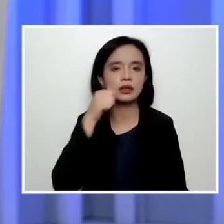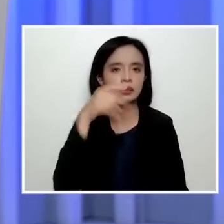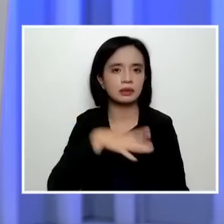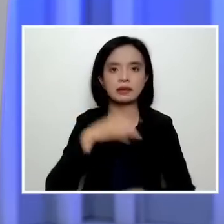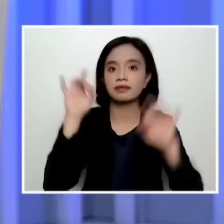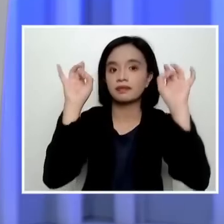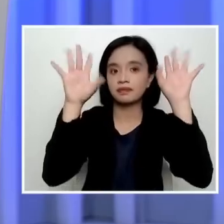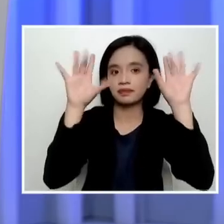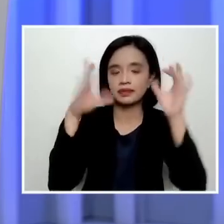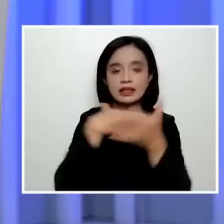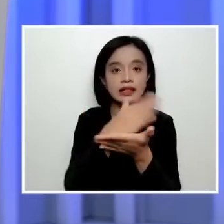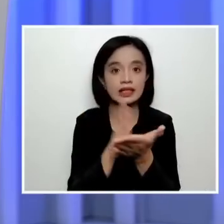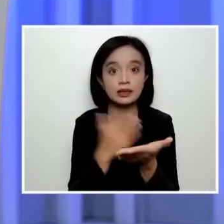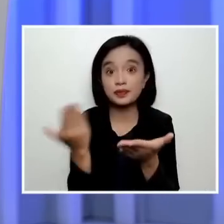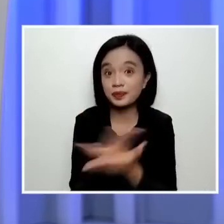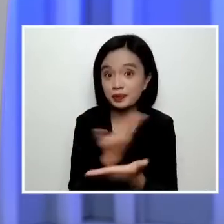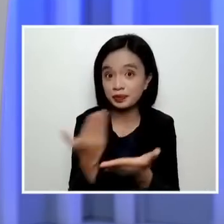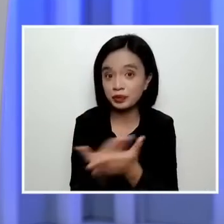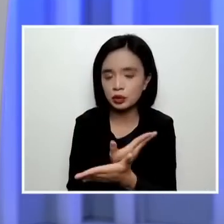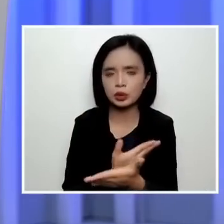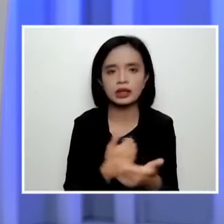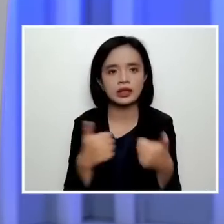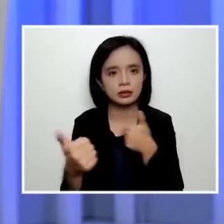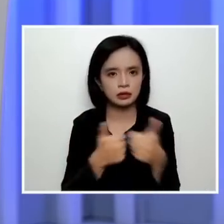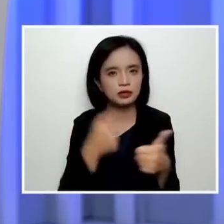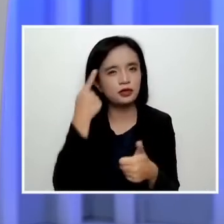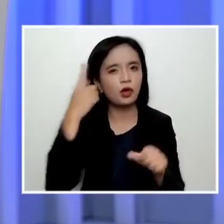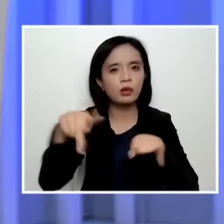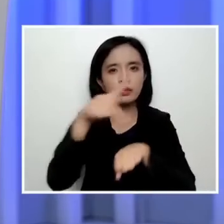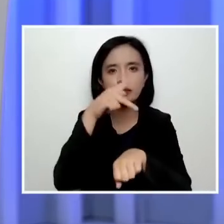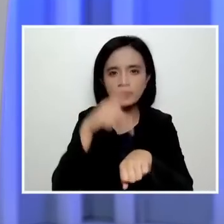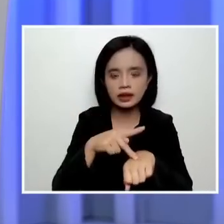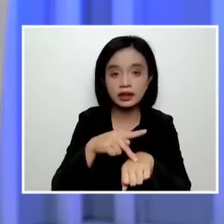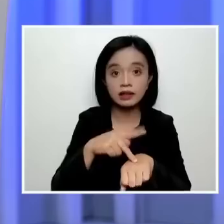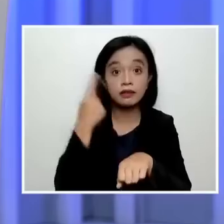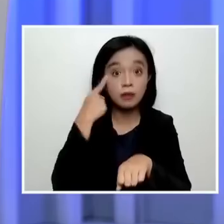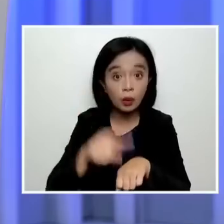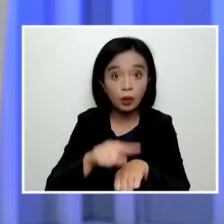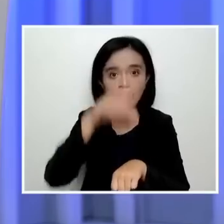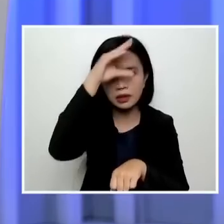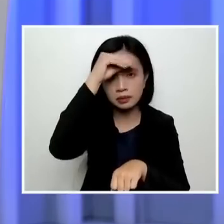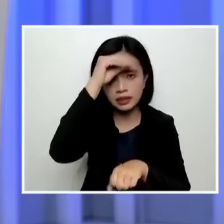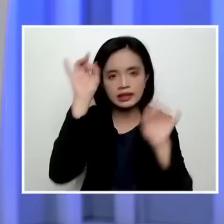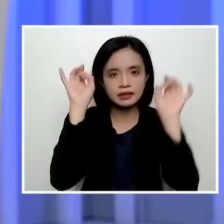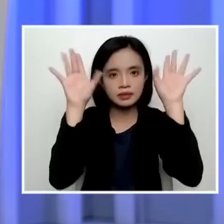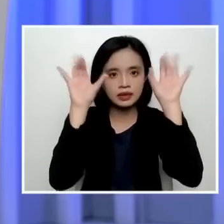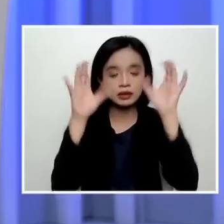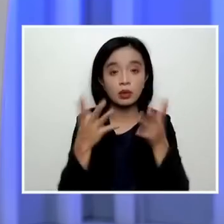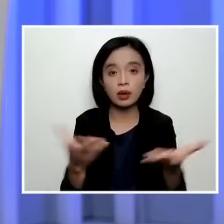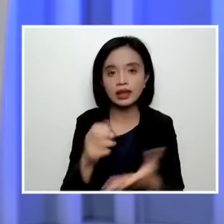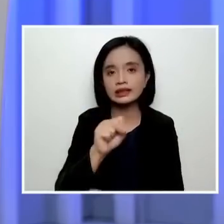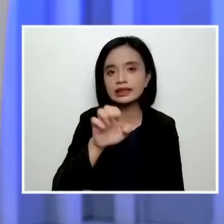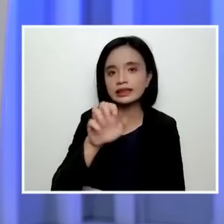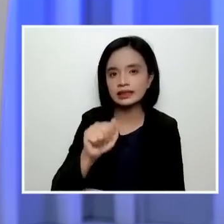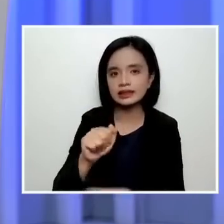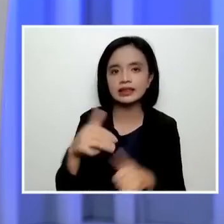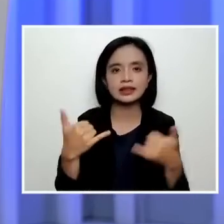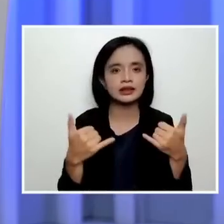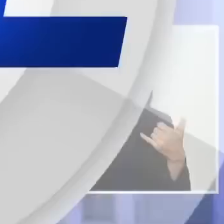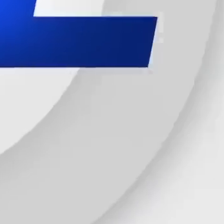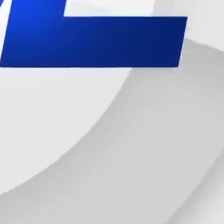Ilang bagong mukha naman ang lalaban para sa Pilipinas para sa men's volleyball sa SEA Games. Nagpapatrol, Dayan